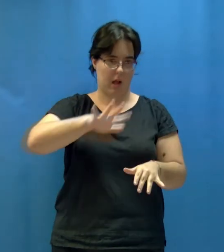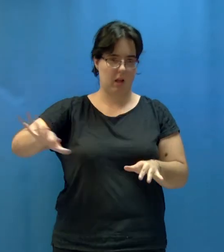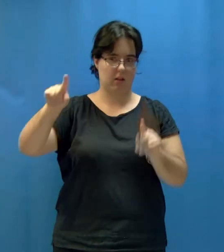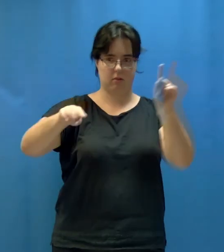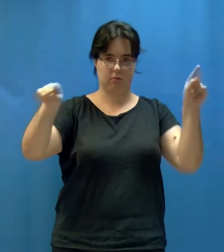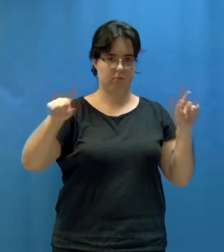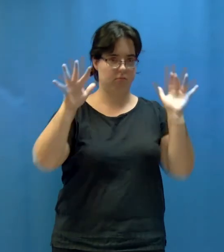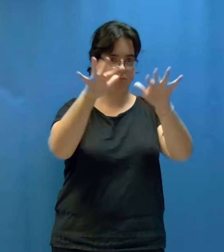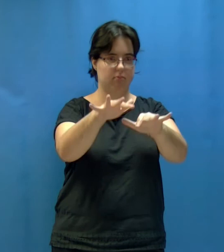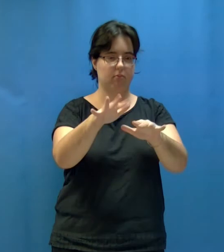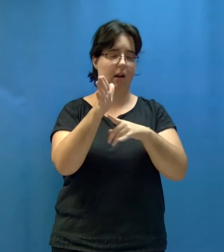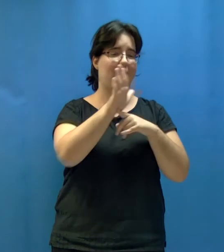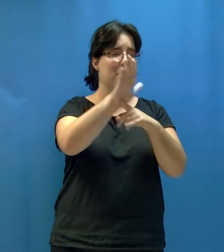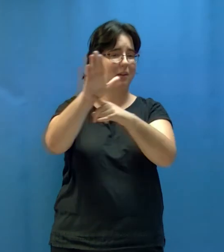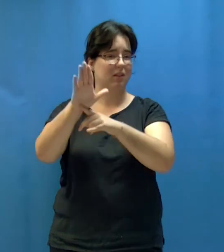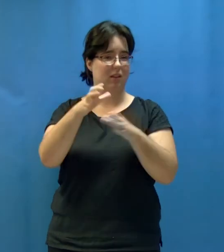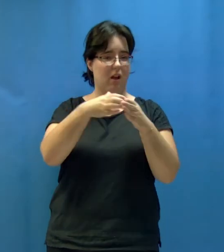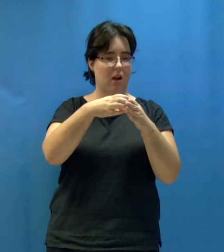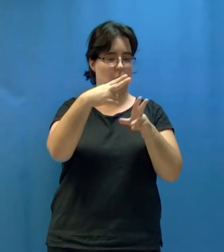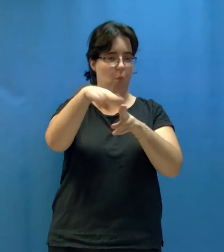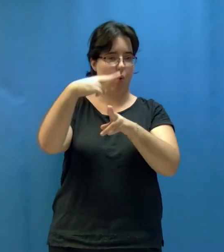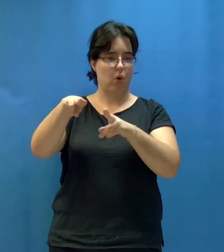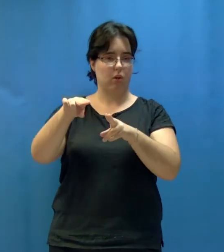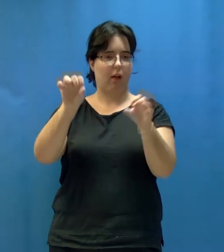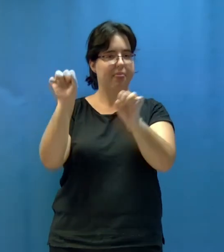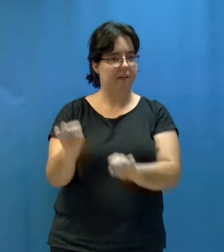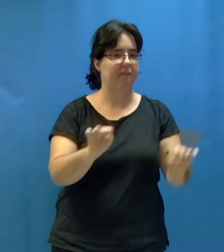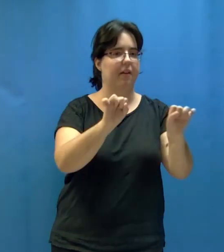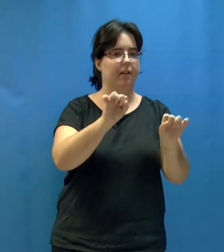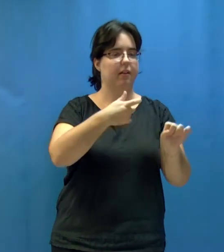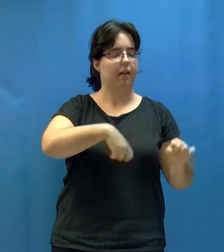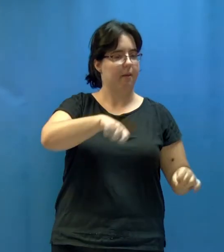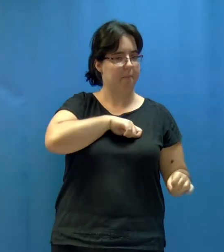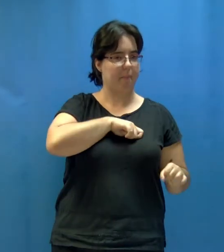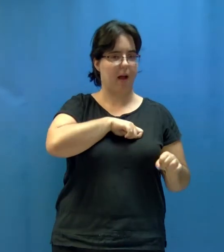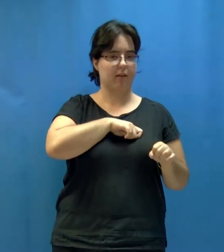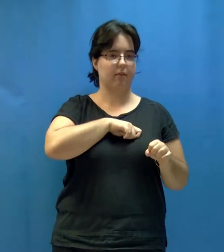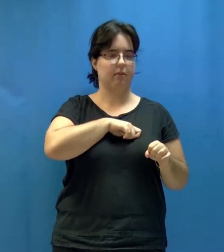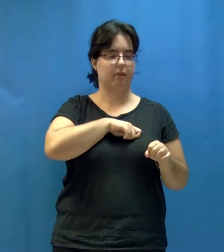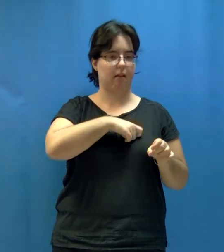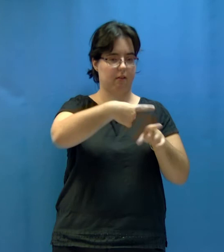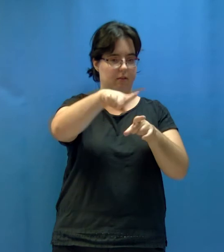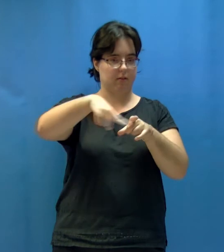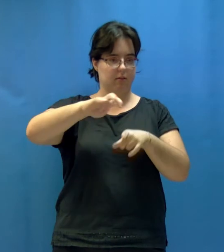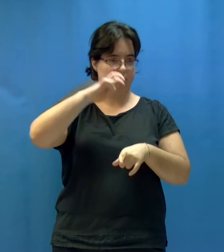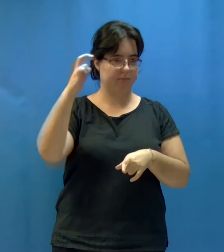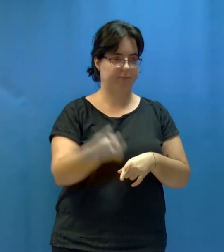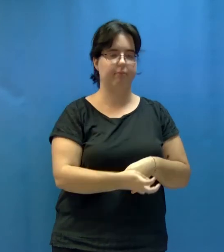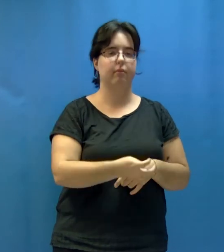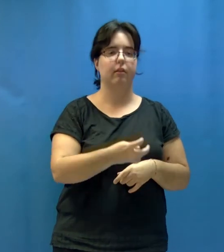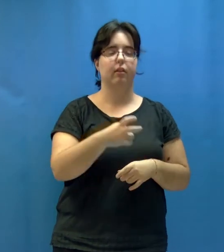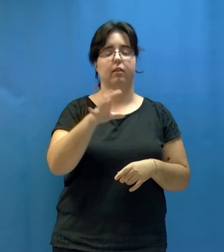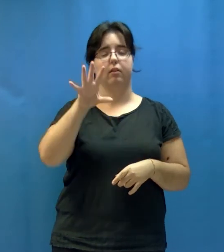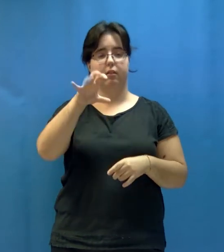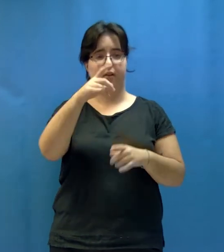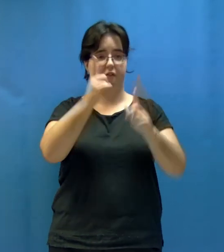representant els partits que defensem una Espanya plurinacional. Estava el Partit Nacionalista Basc, el Partit